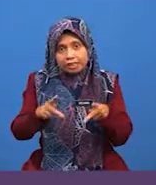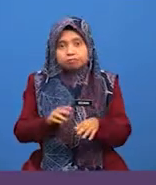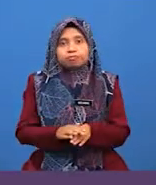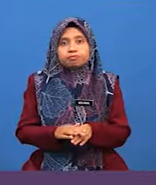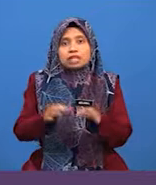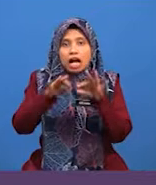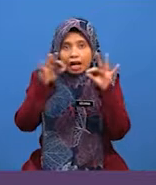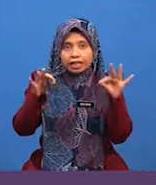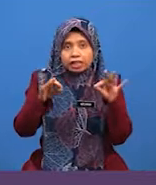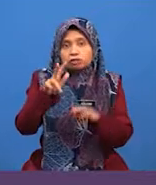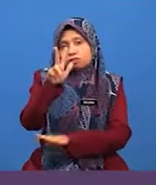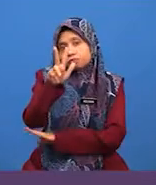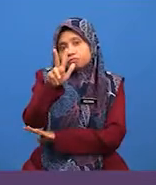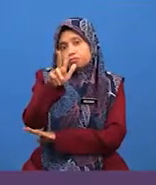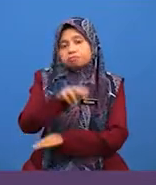Ayat ketiga.